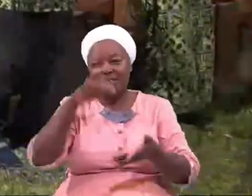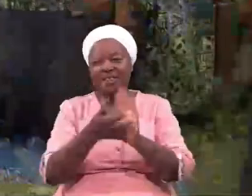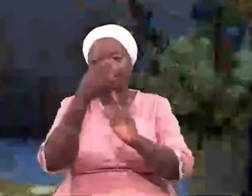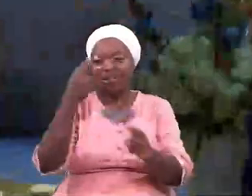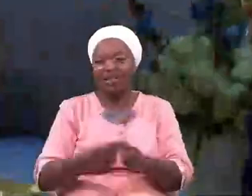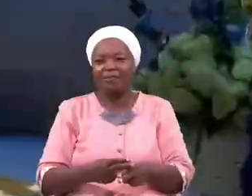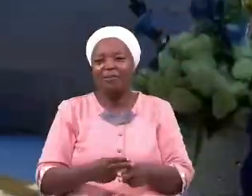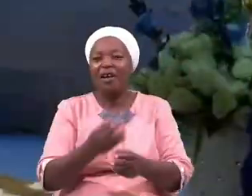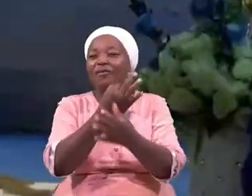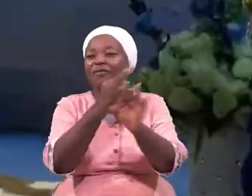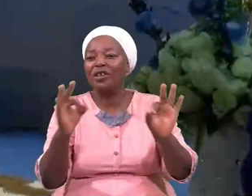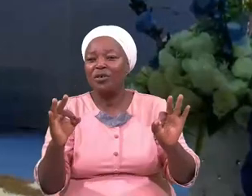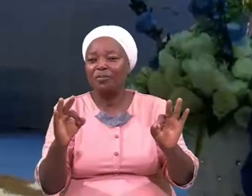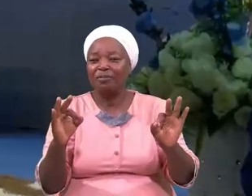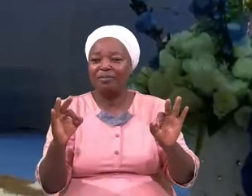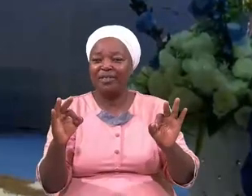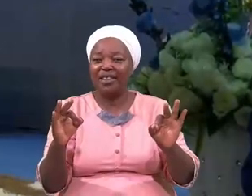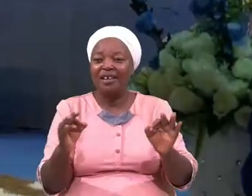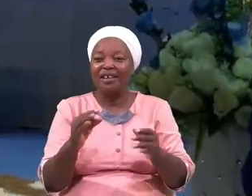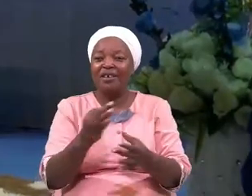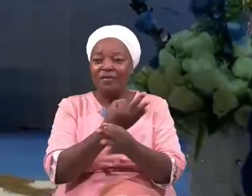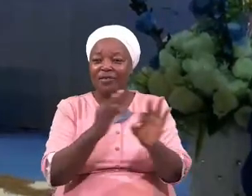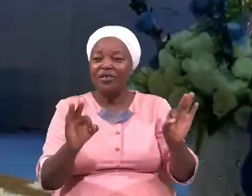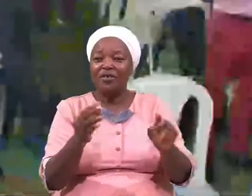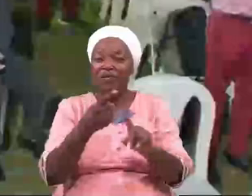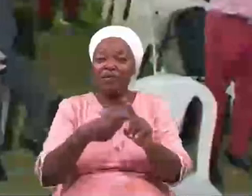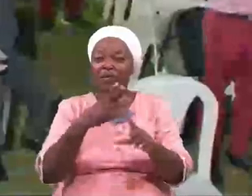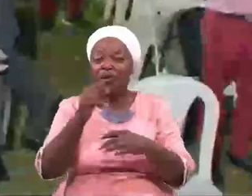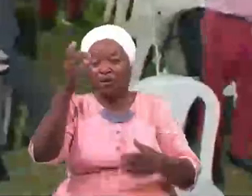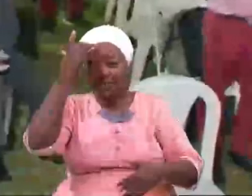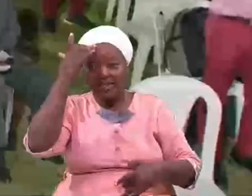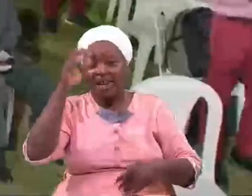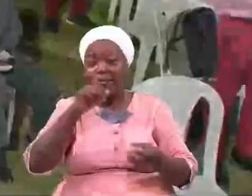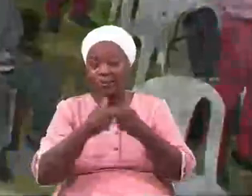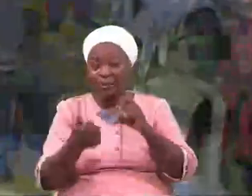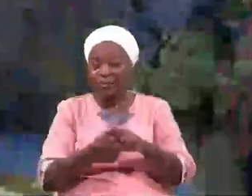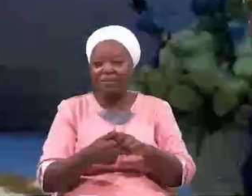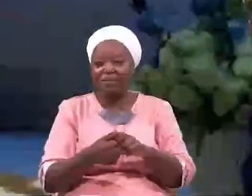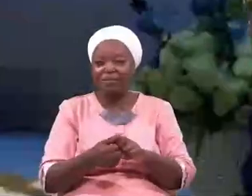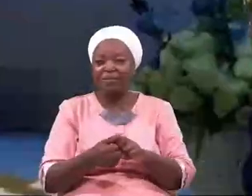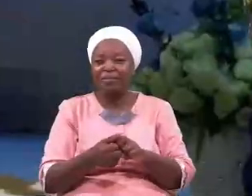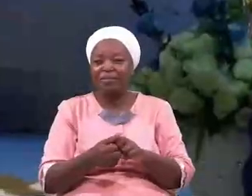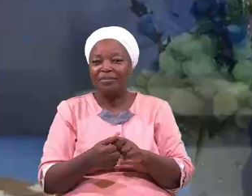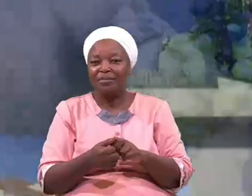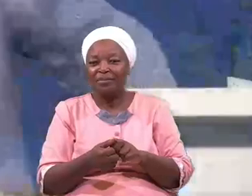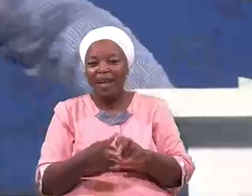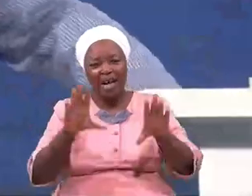libéré de votre maladie, la libération. Vous serez libéré de votre